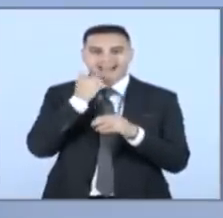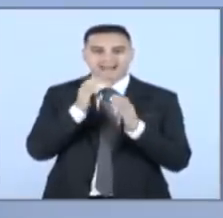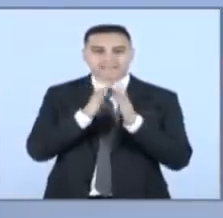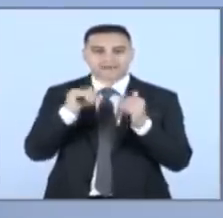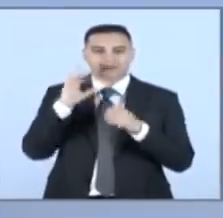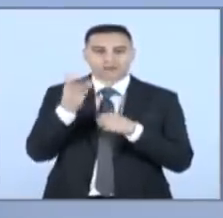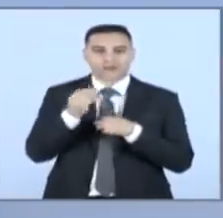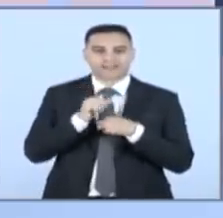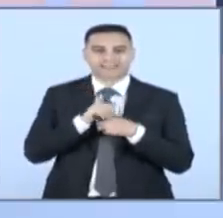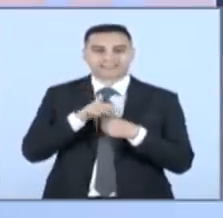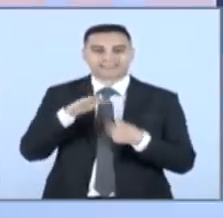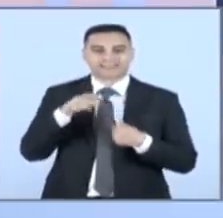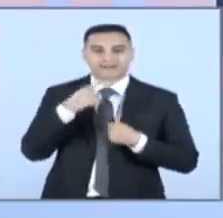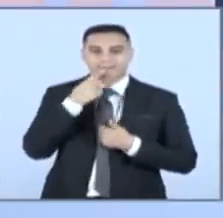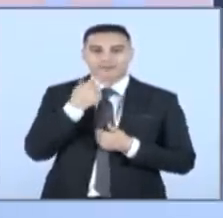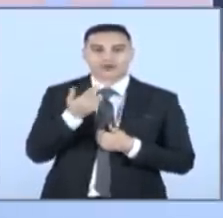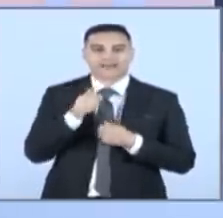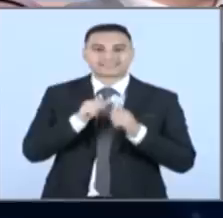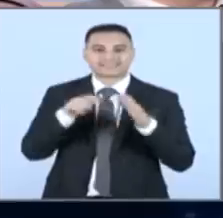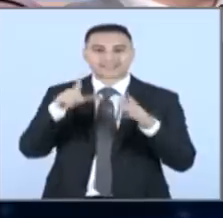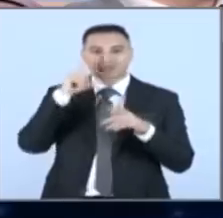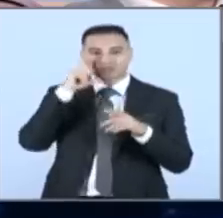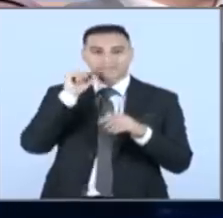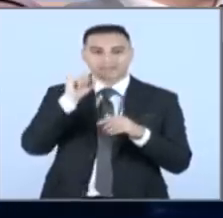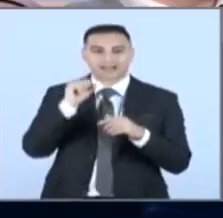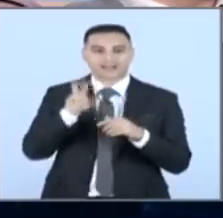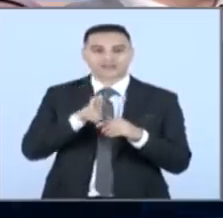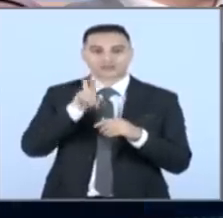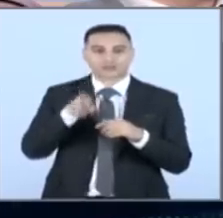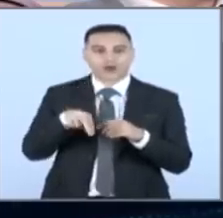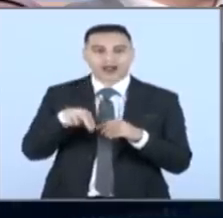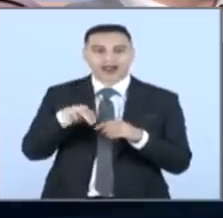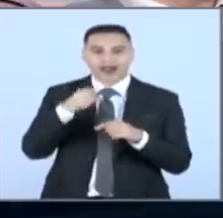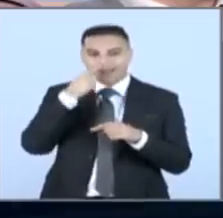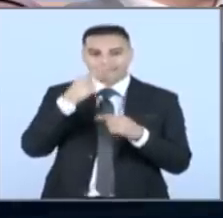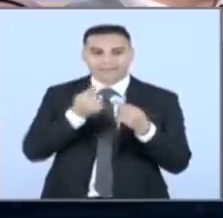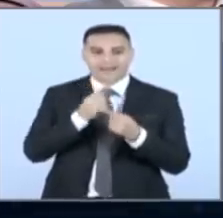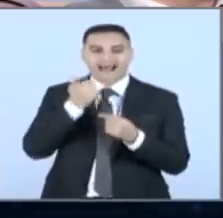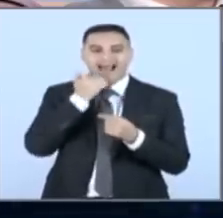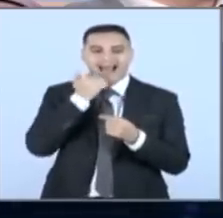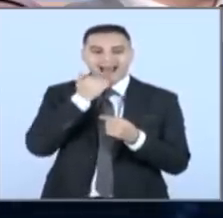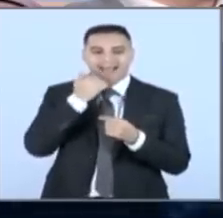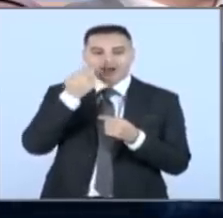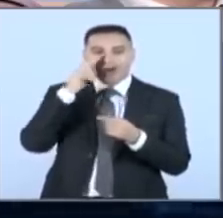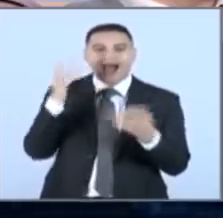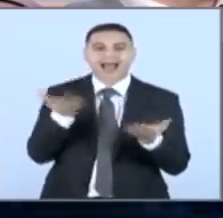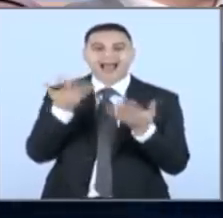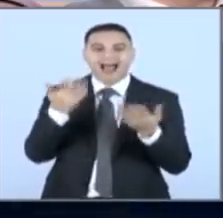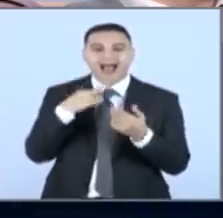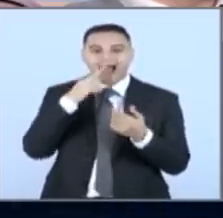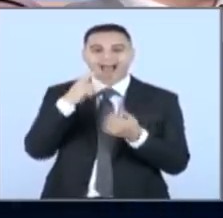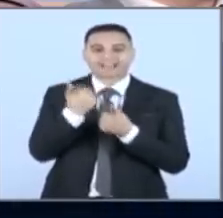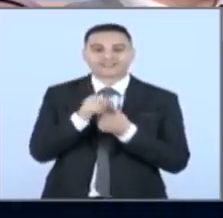صفحات الاهلي كلها مشيرة. البوست بيقول ايه بقى؟ نفتكر سؤال ما كملتوش فراحت قايله الاهلي قبل ما حضرتك تكمل. سألت السؤال